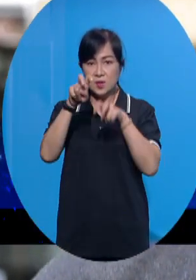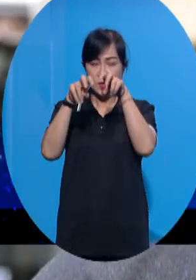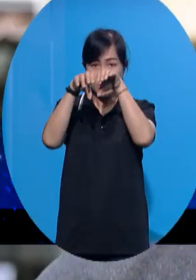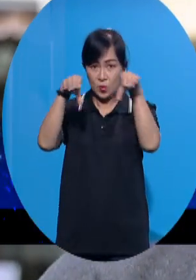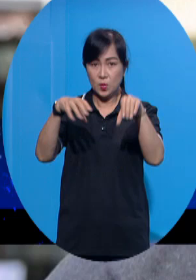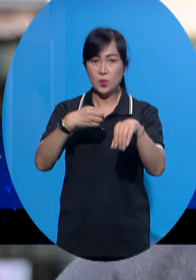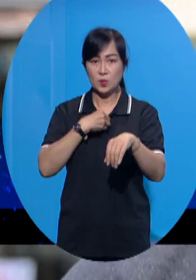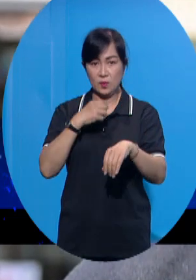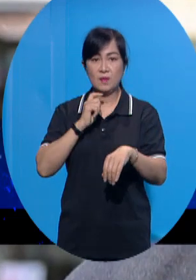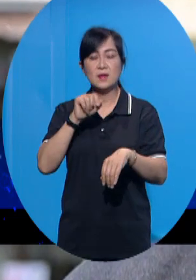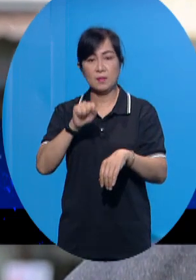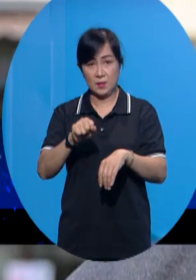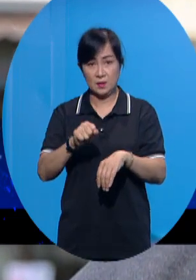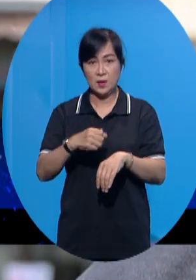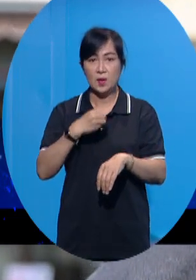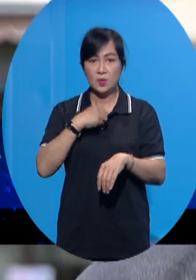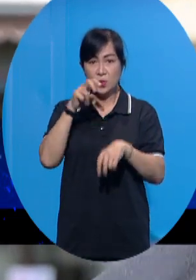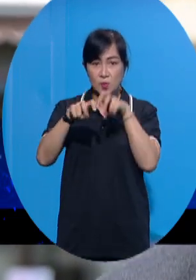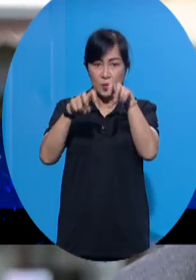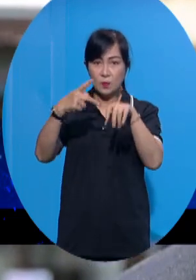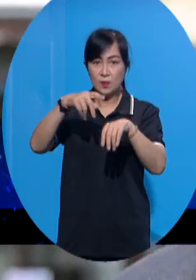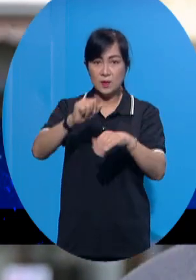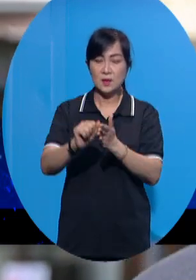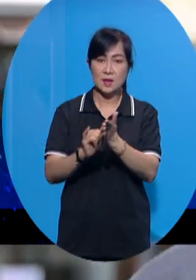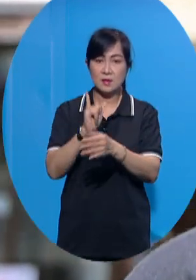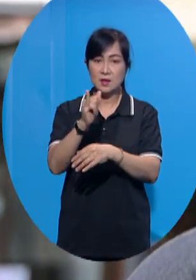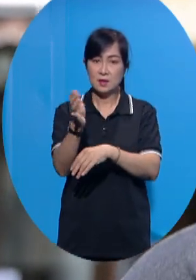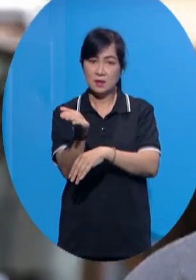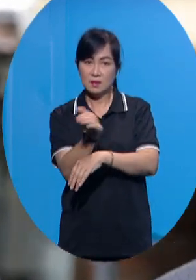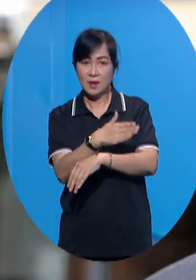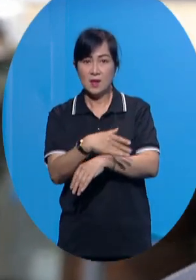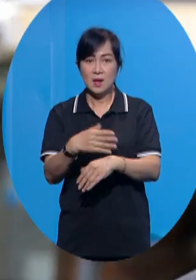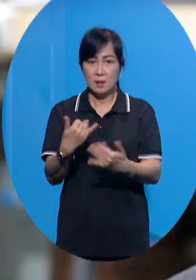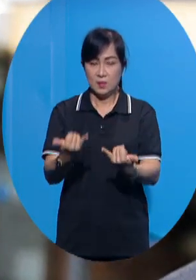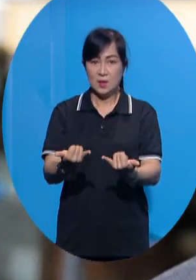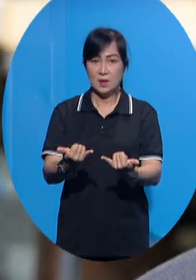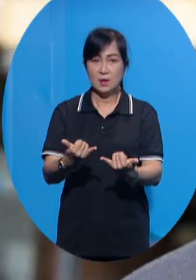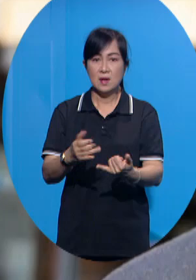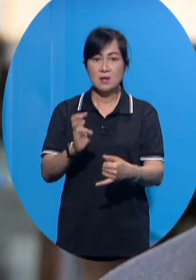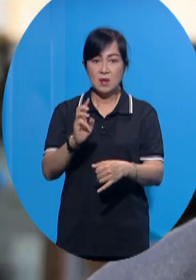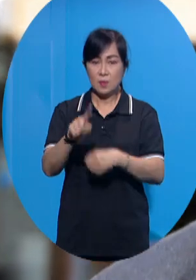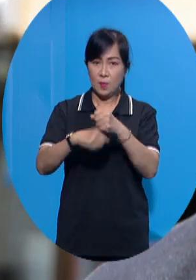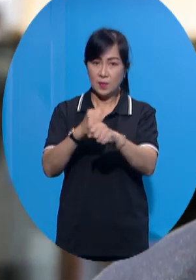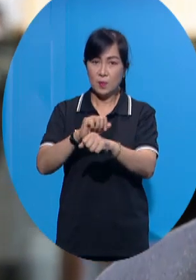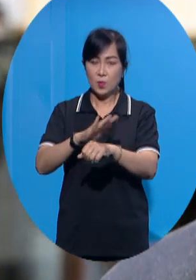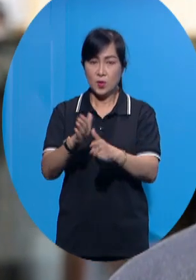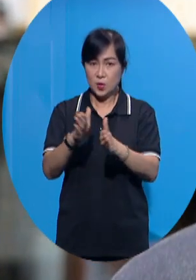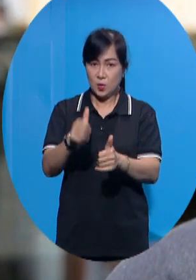nhưng chúng tôi phải chấp nhận. Bản thân tôi đã leo núi Phú Sĩ vào tháng 9 năm ngoái, giờ thì tôi lẽ ra phải đợi một năm hoặc